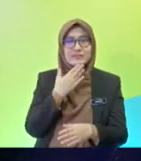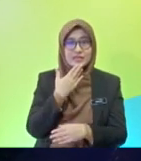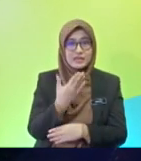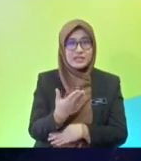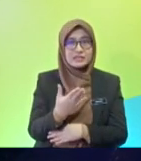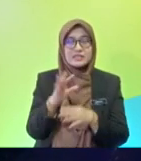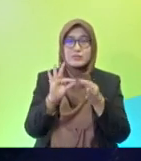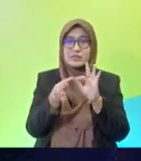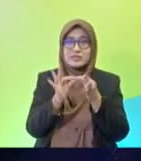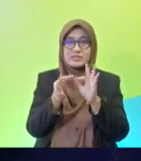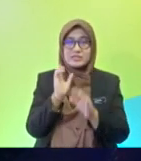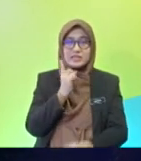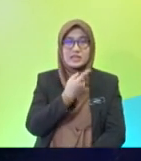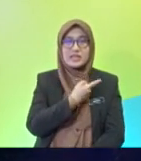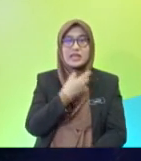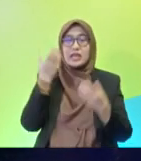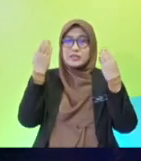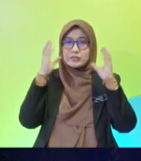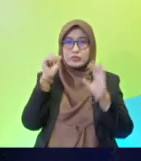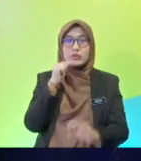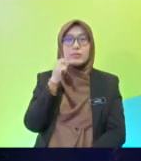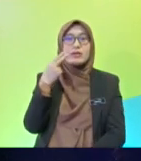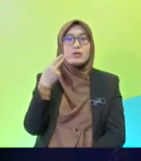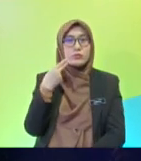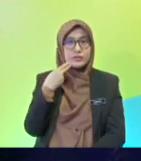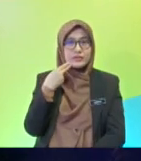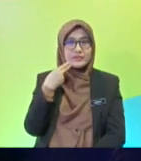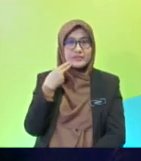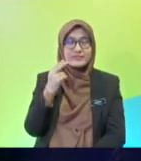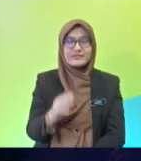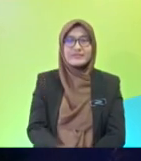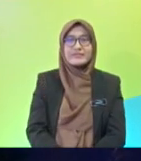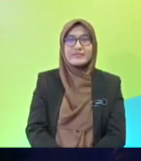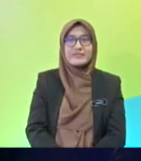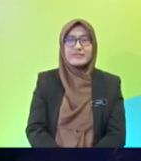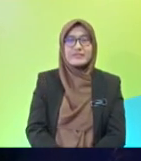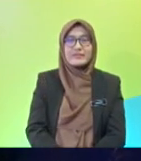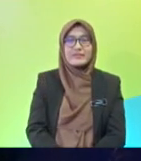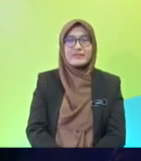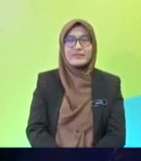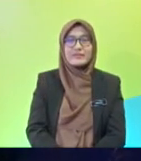kita yaitu Cikgu Amira Huda Muhammad Ameh daripada eskip